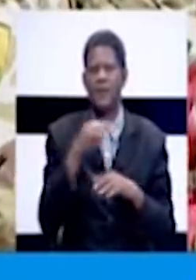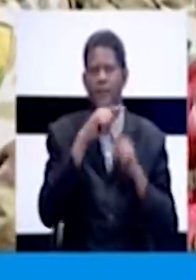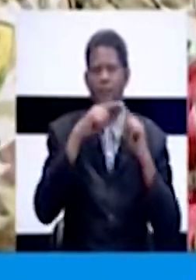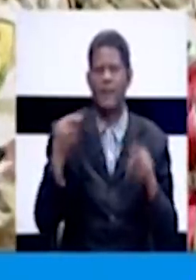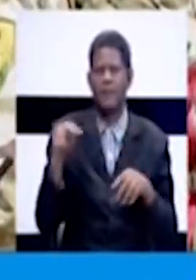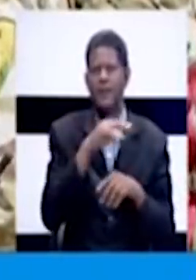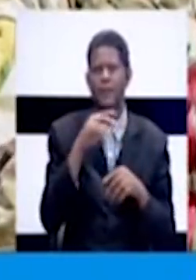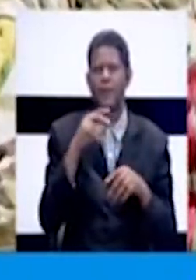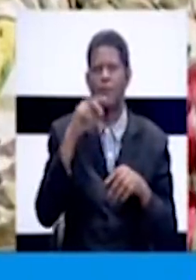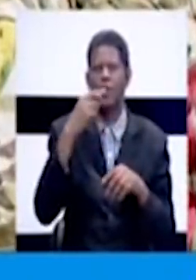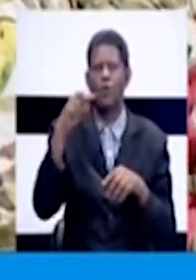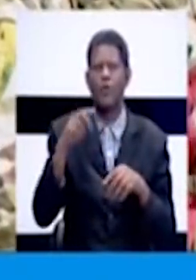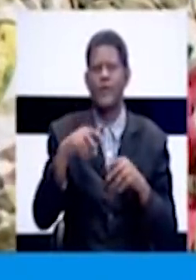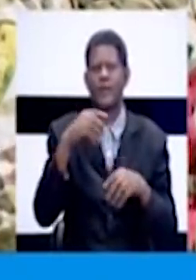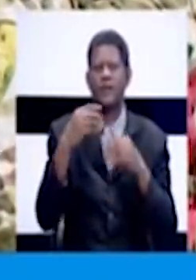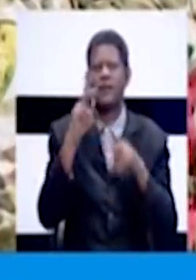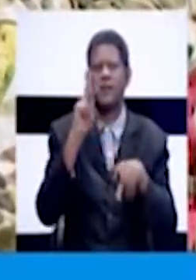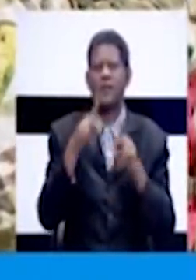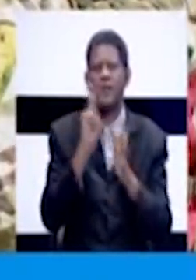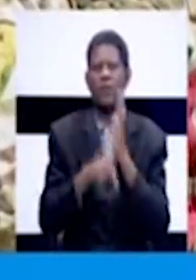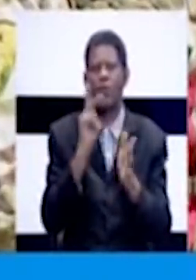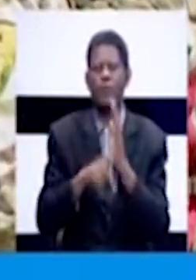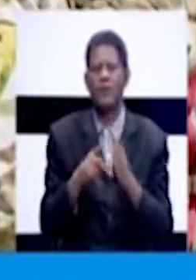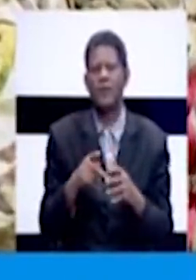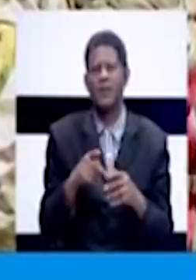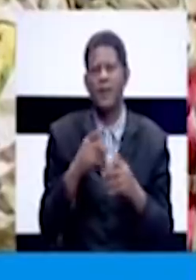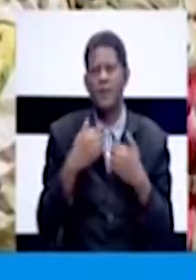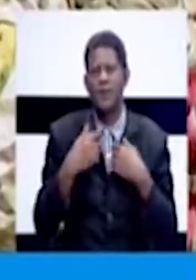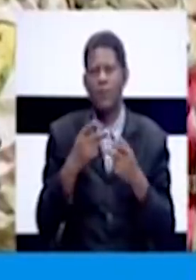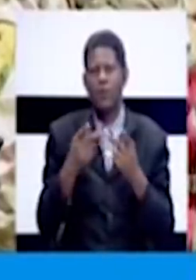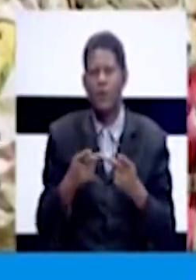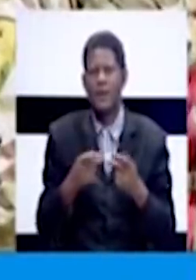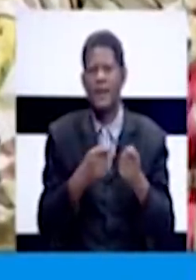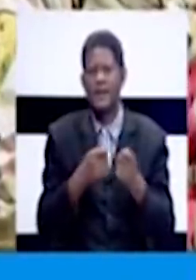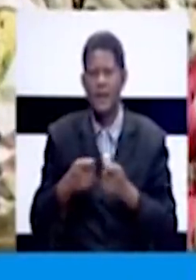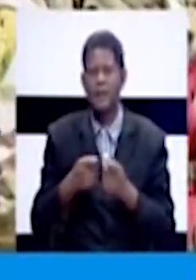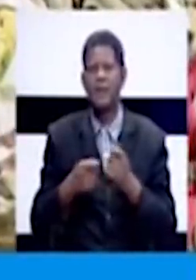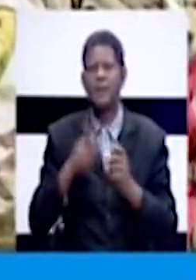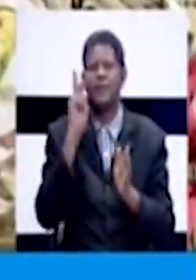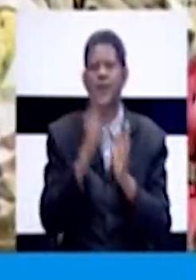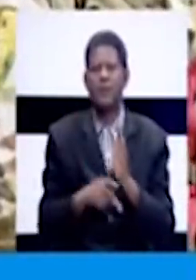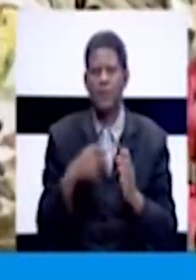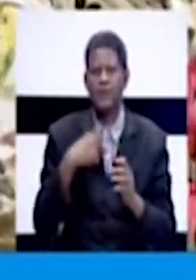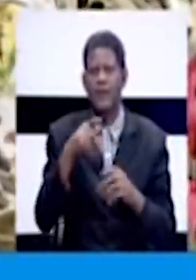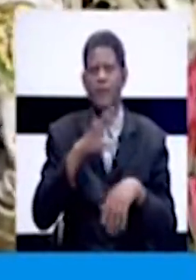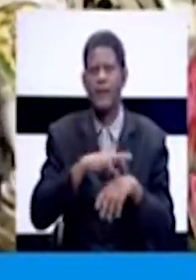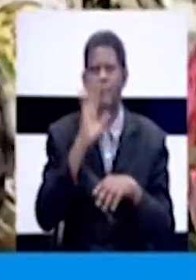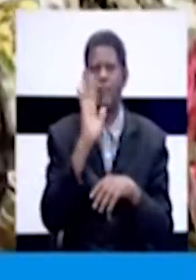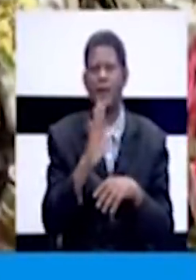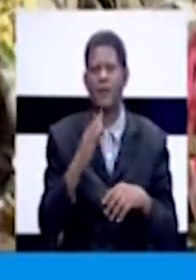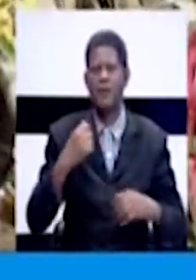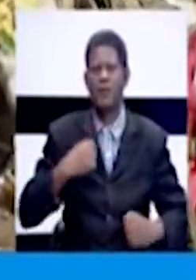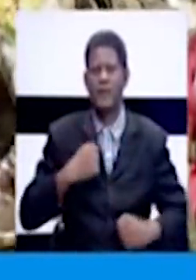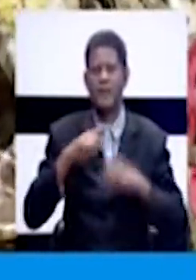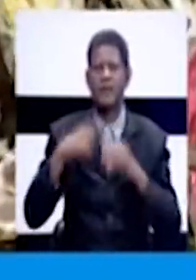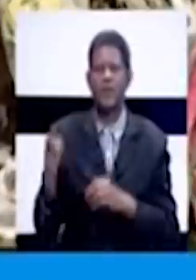كنقوص لرقفوهم ناقرسة عبزدليو بوتا ناسحابة عم مقتل مريت ناسحابة تن مريت بعلن وتدرس